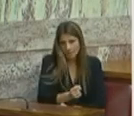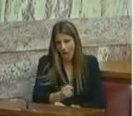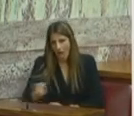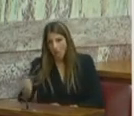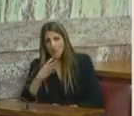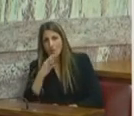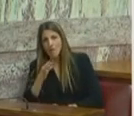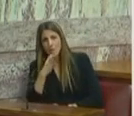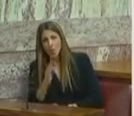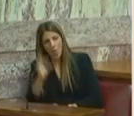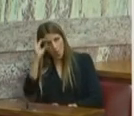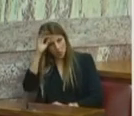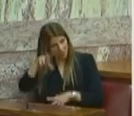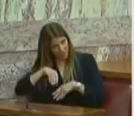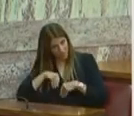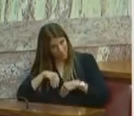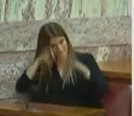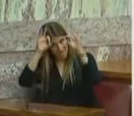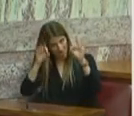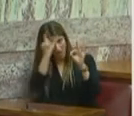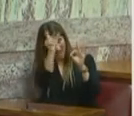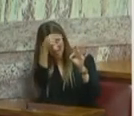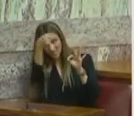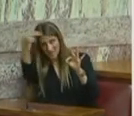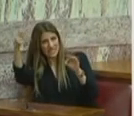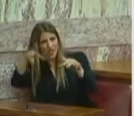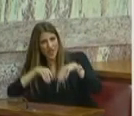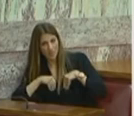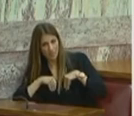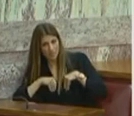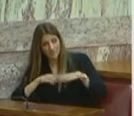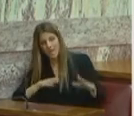Νόβα Μακεδόνια. Σε όλες τις περιπτώσεις, η Χρυσή Αυγή